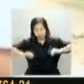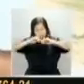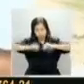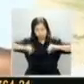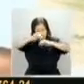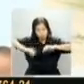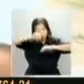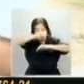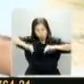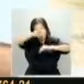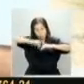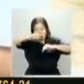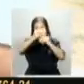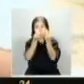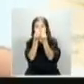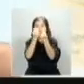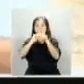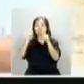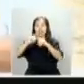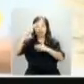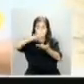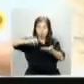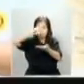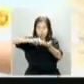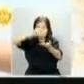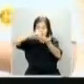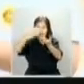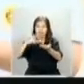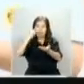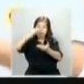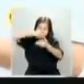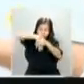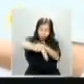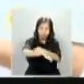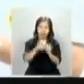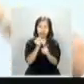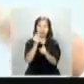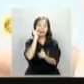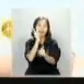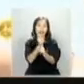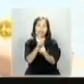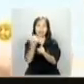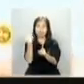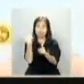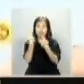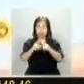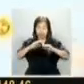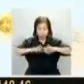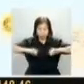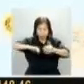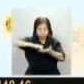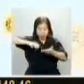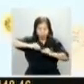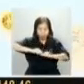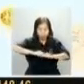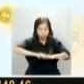แกนดินเหนียวเมื่อเราขุดไปแล้วเนี่ยมันจะเก็บน้ำไว้ใต้ทรายได้พอเก็บน้ำไว้ใต้ทรายได้น้ำเนี่ยมันก็จะแผ่ออกไปบริเวณรอ